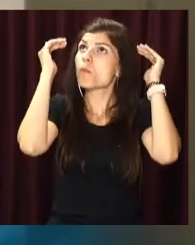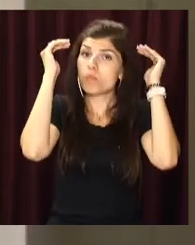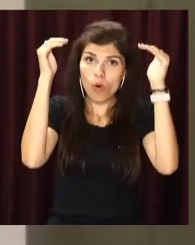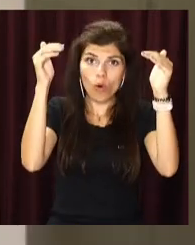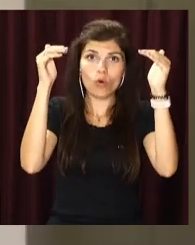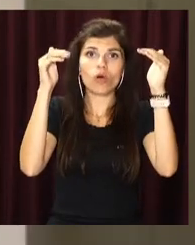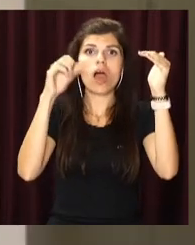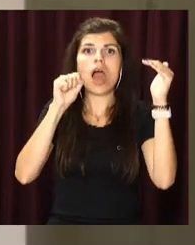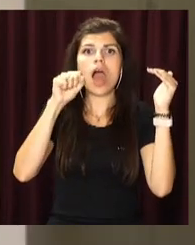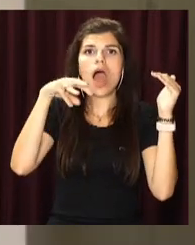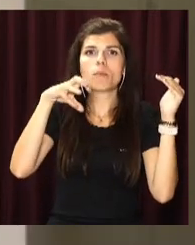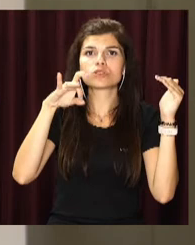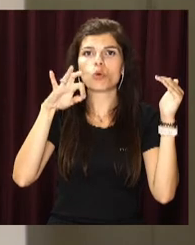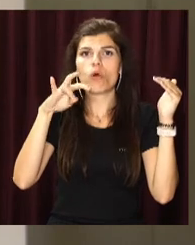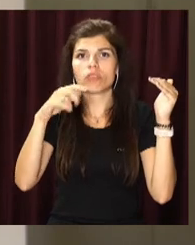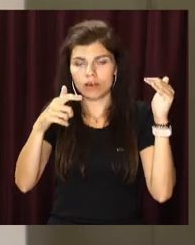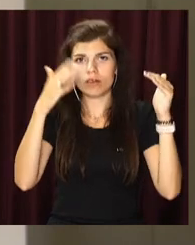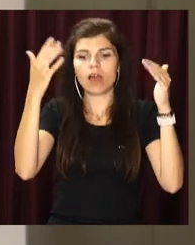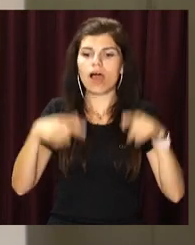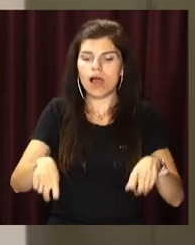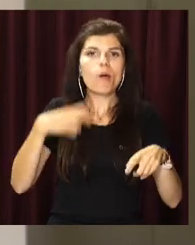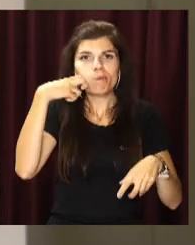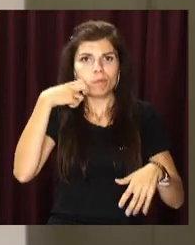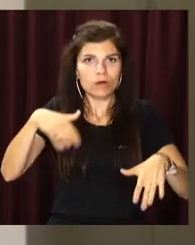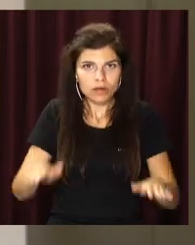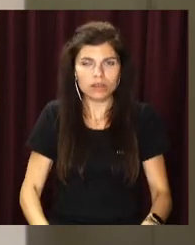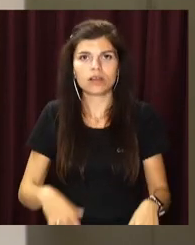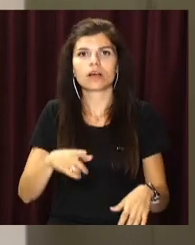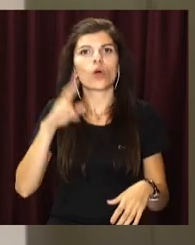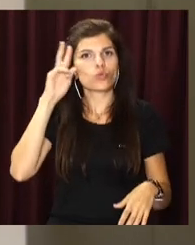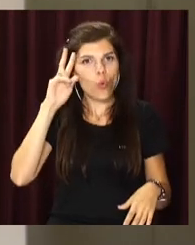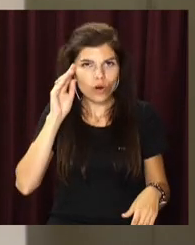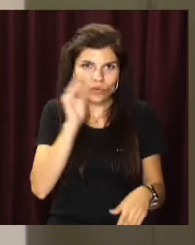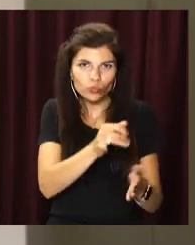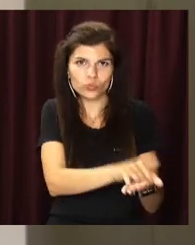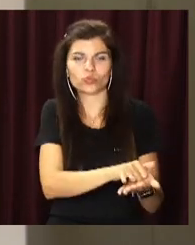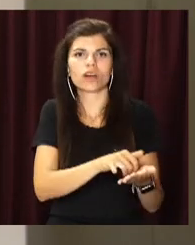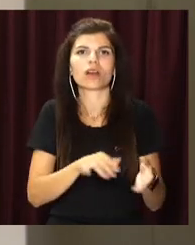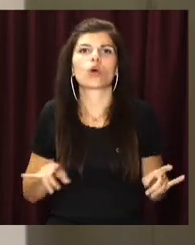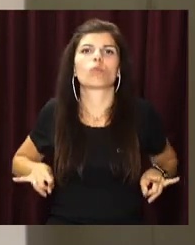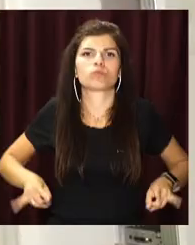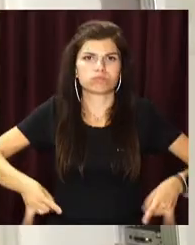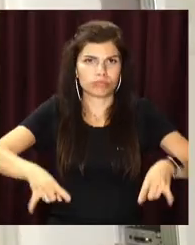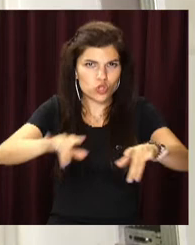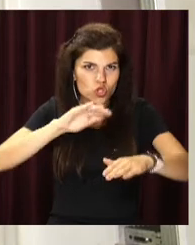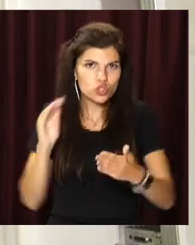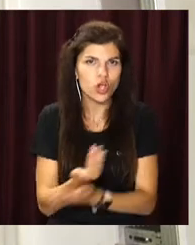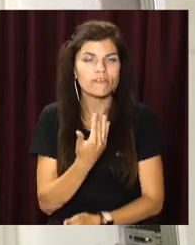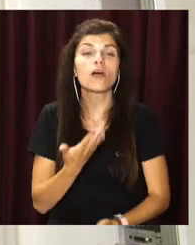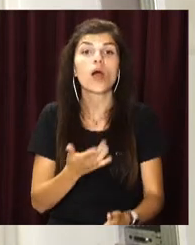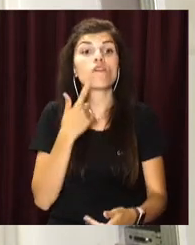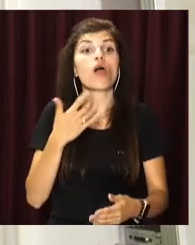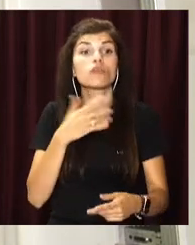підшиваються Армстронгом, на полах лінолеум, санузли, повністю обшиваються кафелем, все як положено. Після